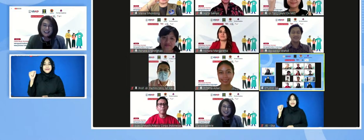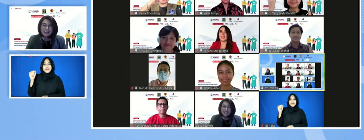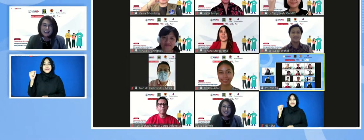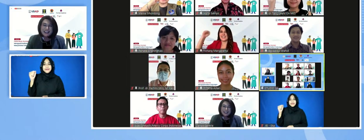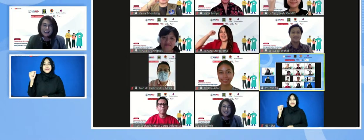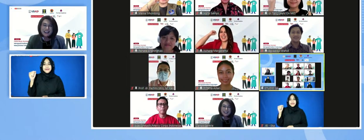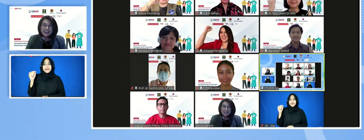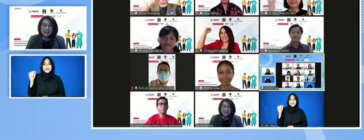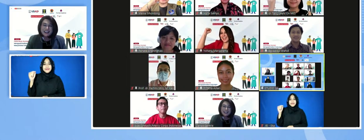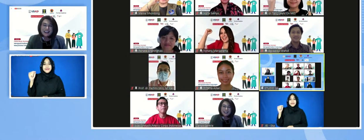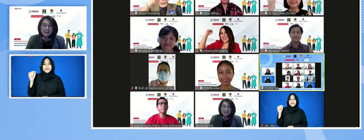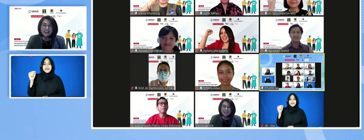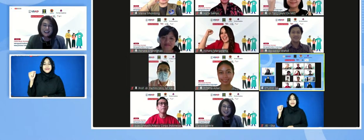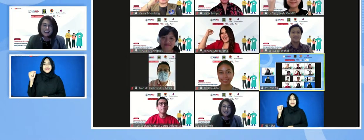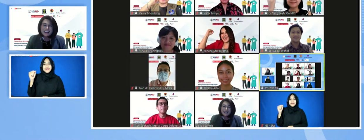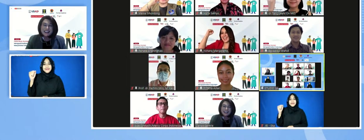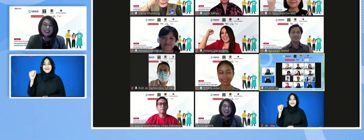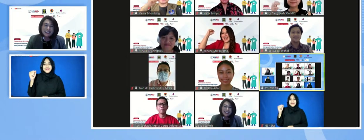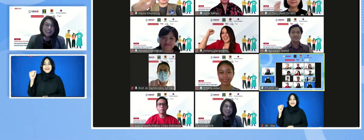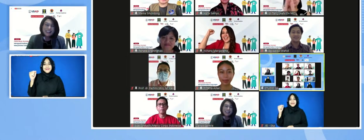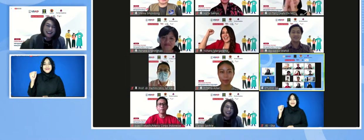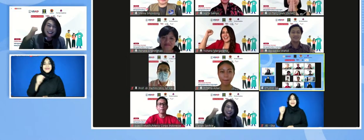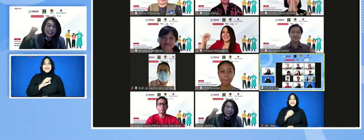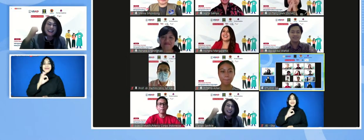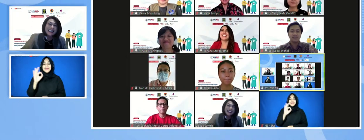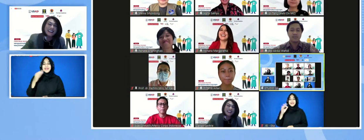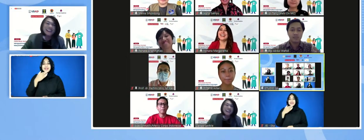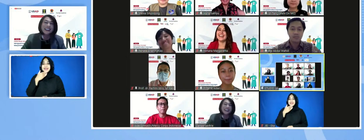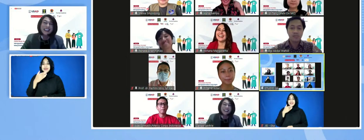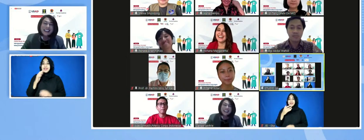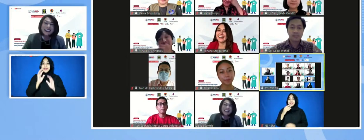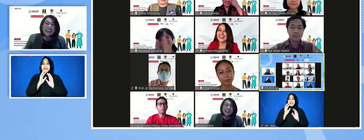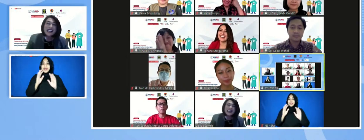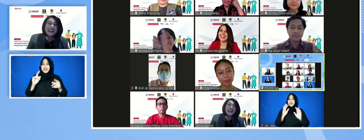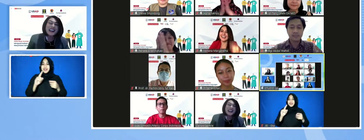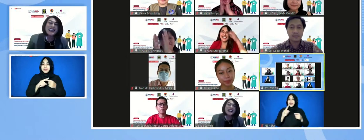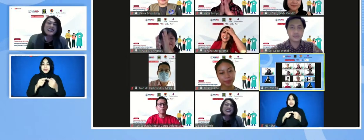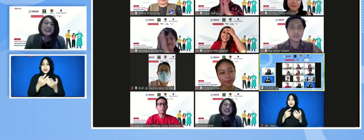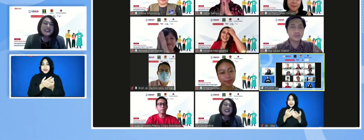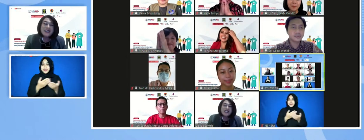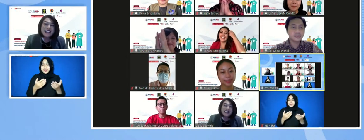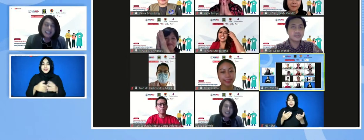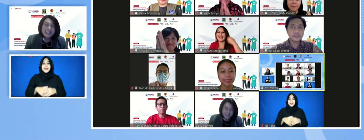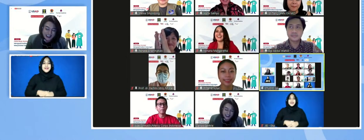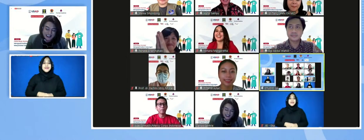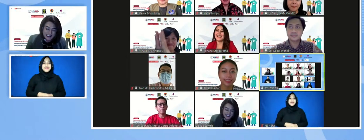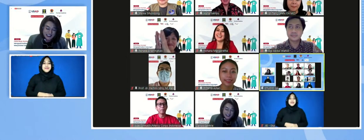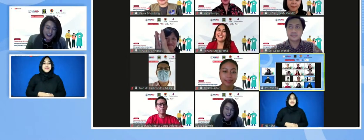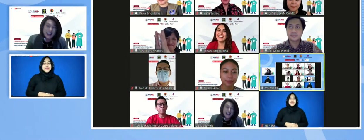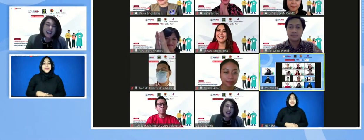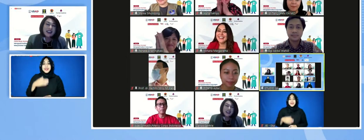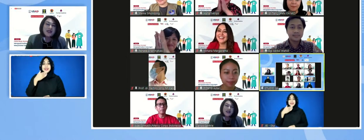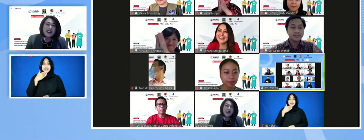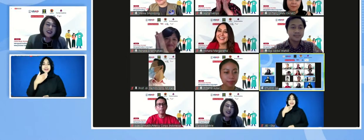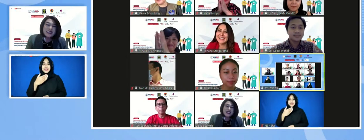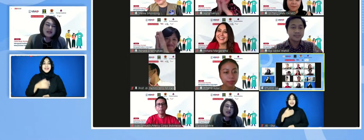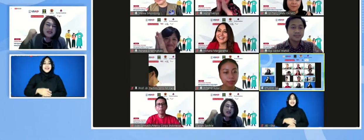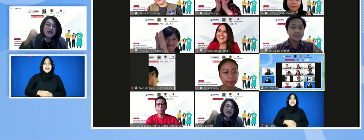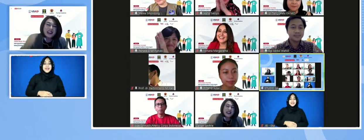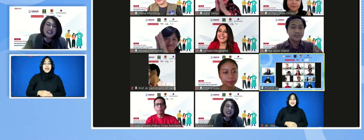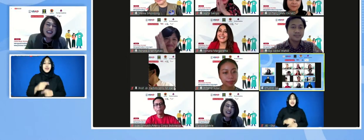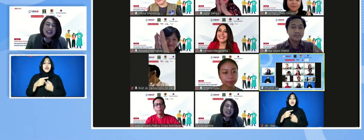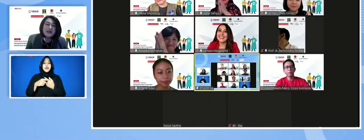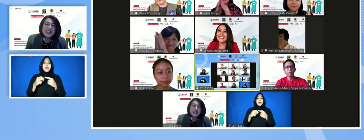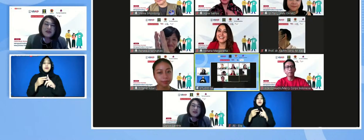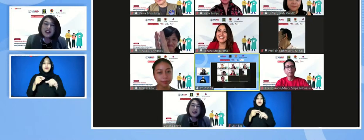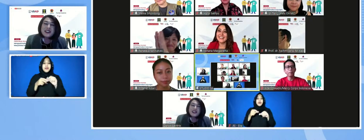1, 2, 3. Oke, terima kasih banyak. Baik, terima kasih. Mbak Yohana sempat